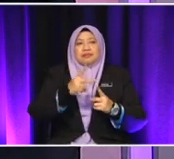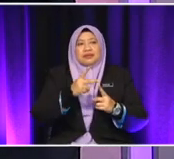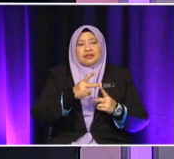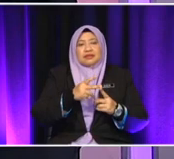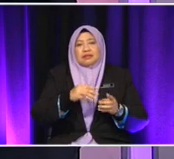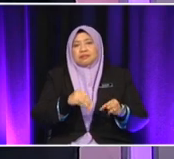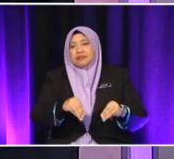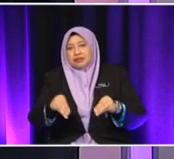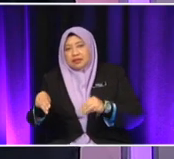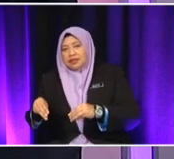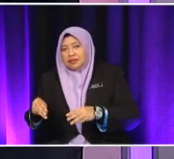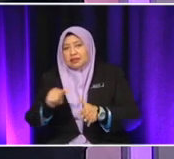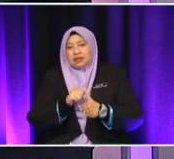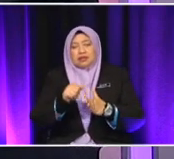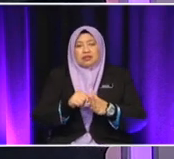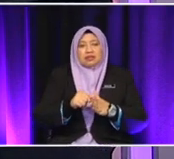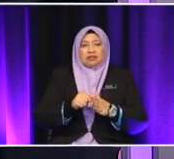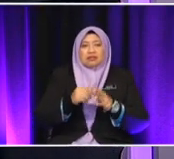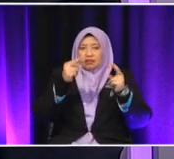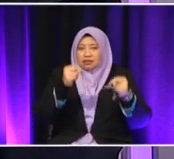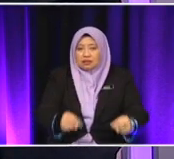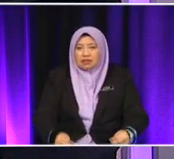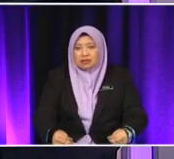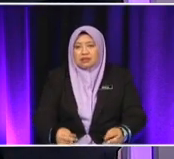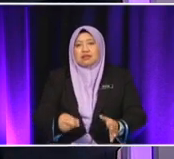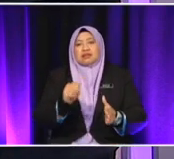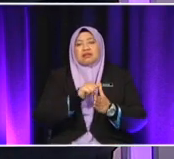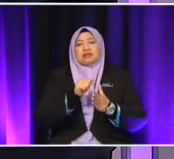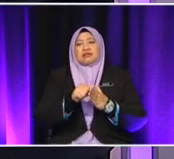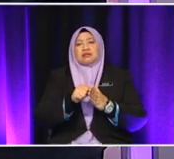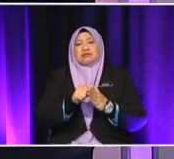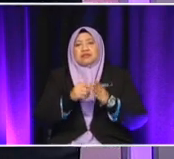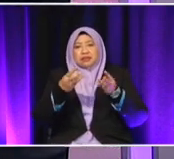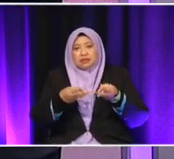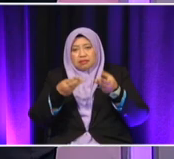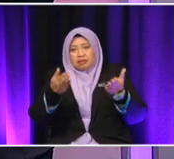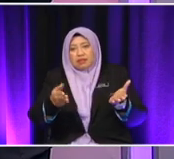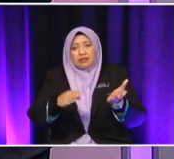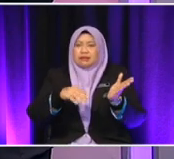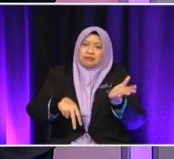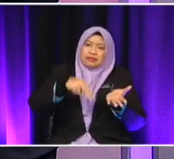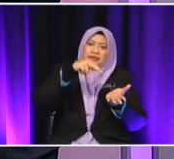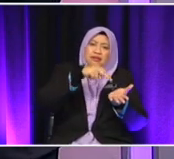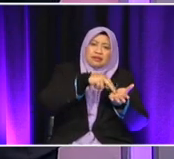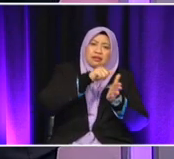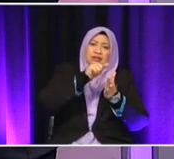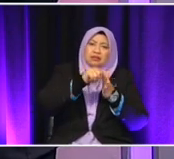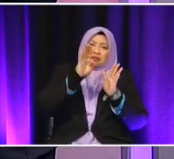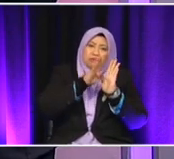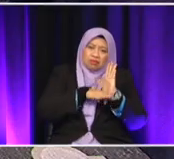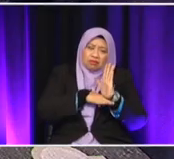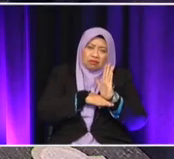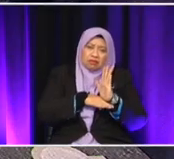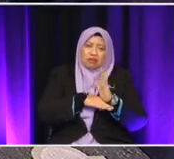Siapa yang berlaku kepada penawaran sama ada penawaran akan meningkat ataupun penawaran akan berkurangnya lagi banyak bantuan di